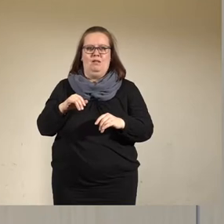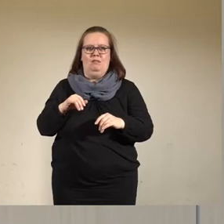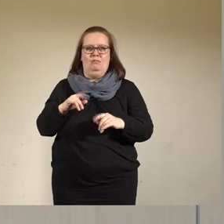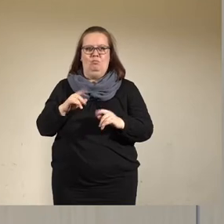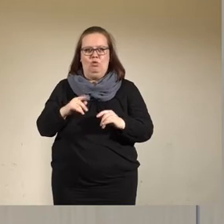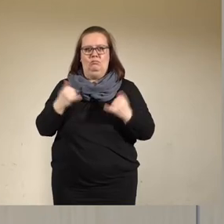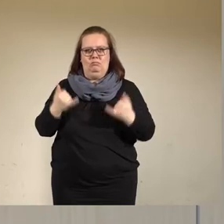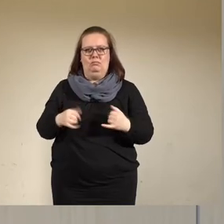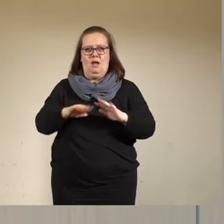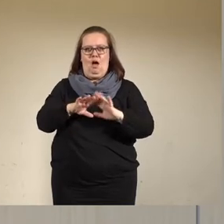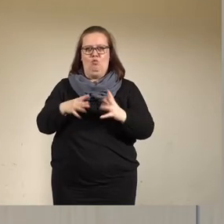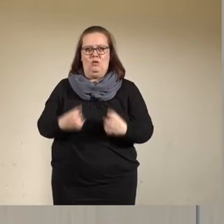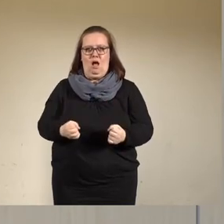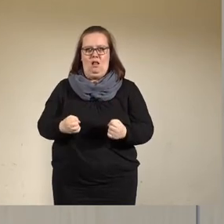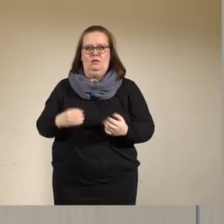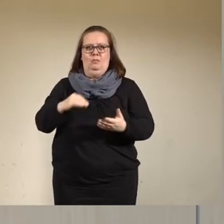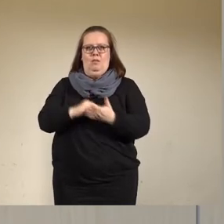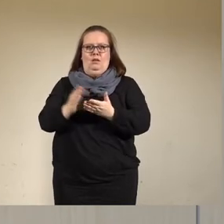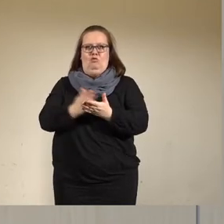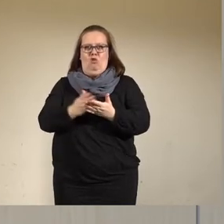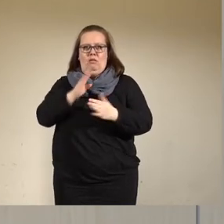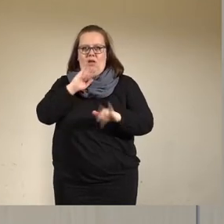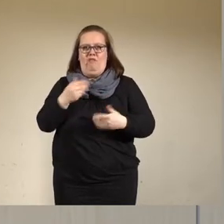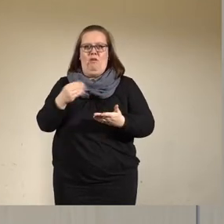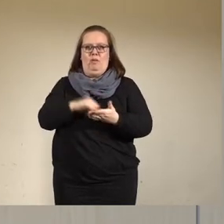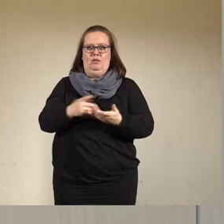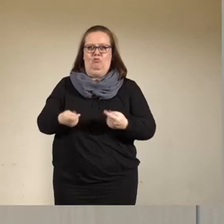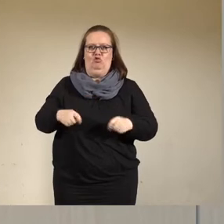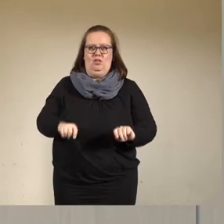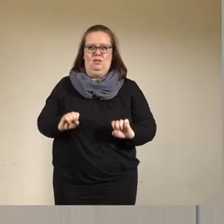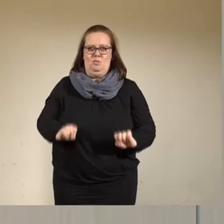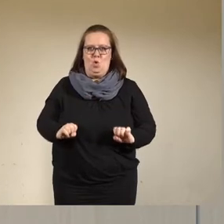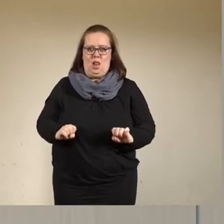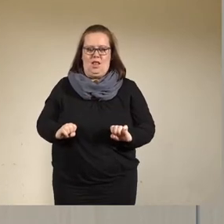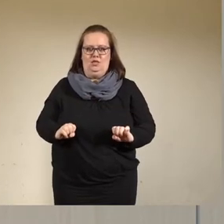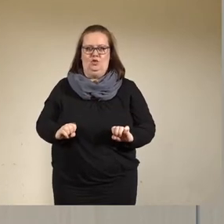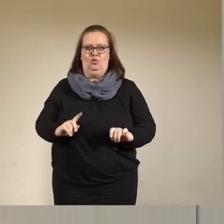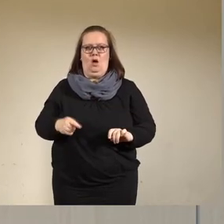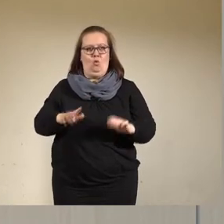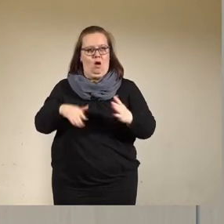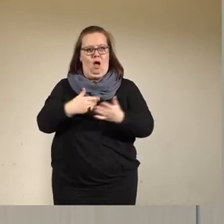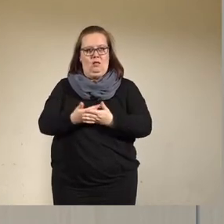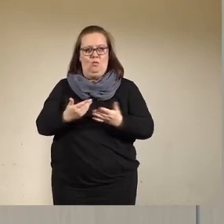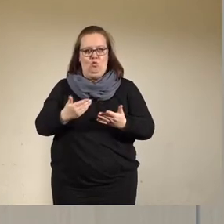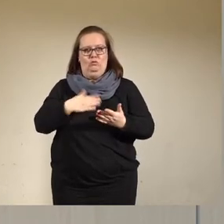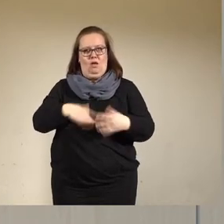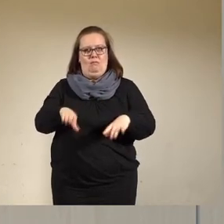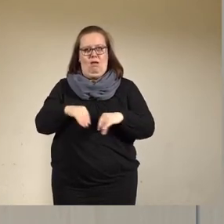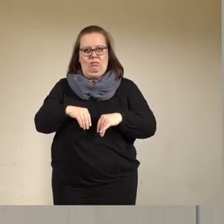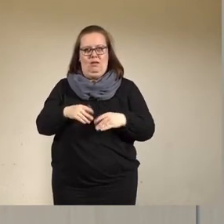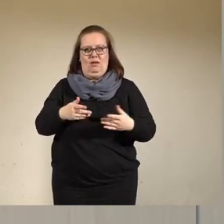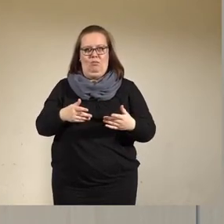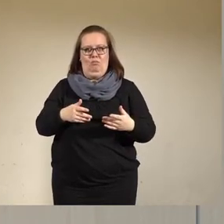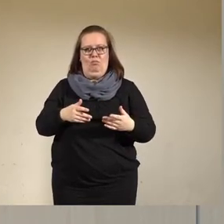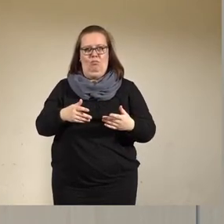längerer Zeit mal wieder einen Haushalt mitgestalten und mitbeschließen zu können. Und wir haben das Angebot gern angenommen.